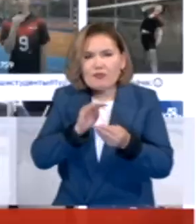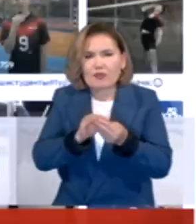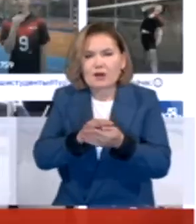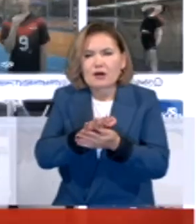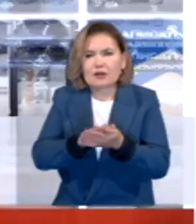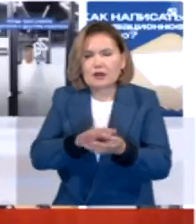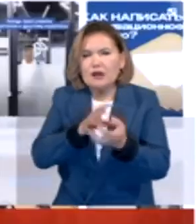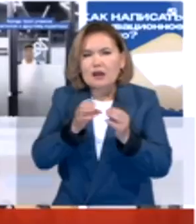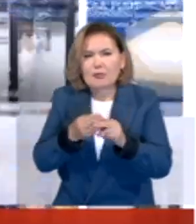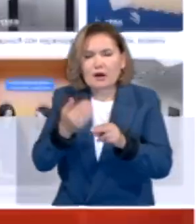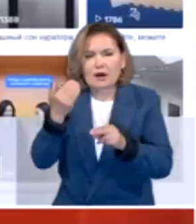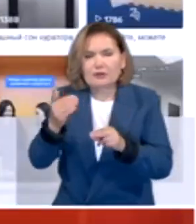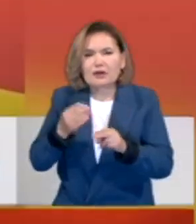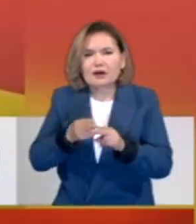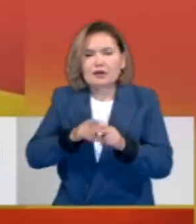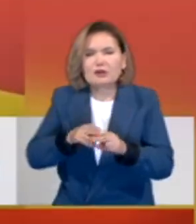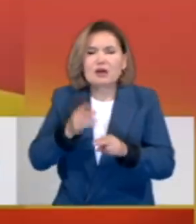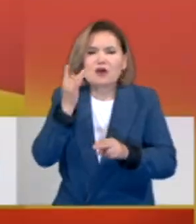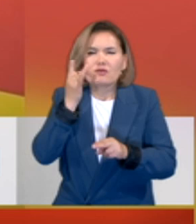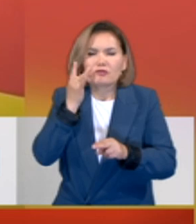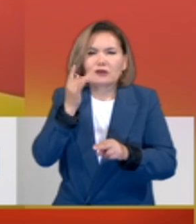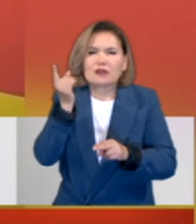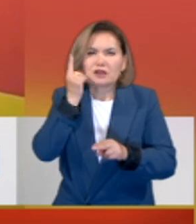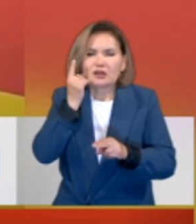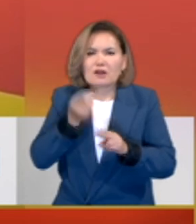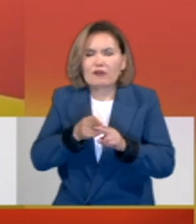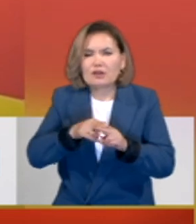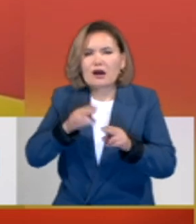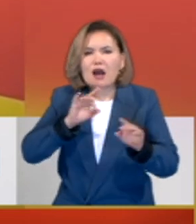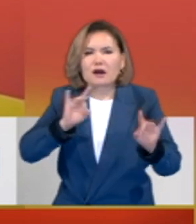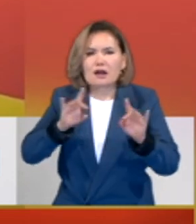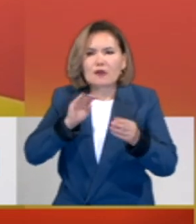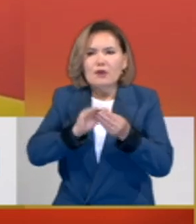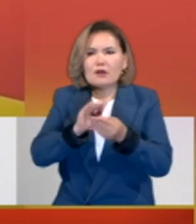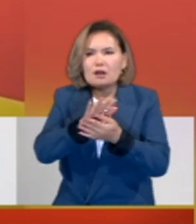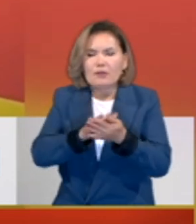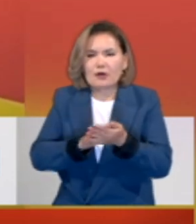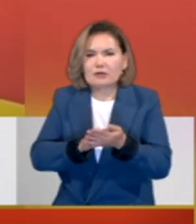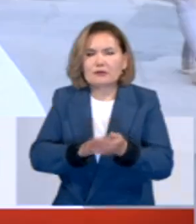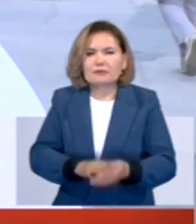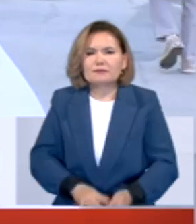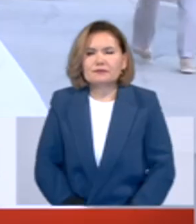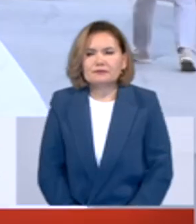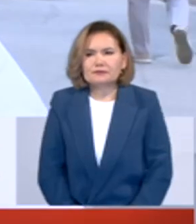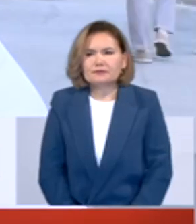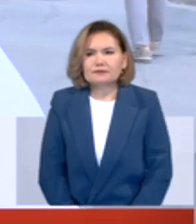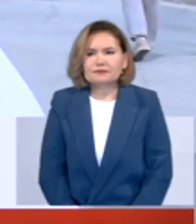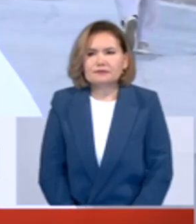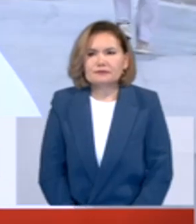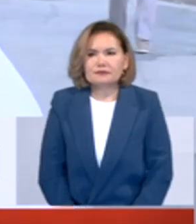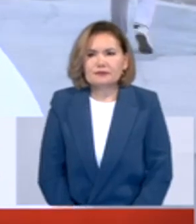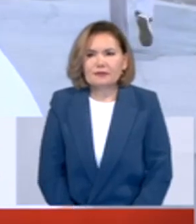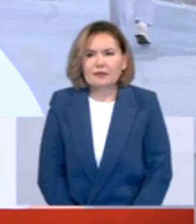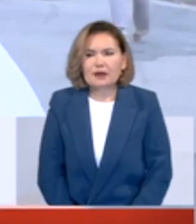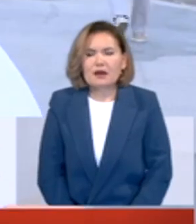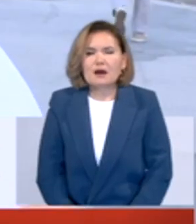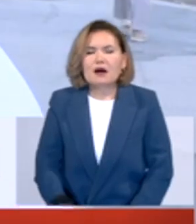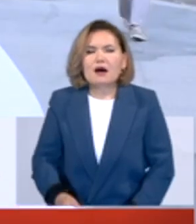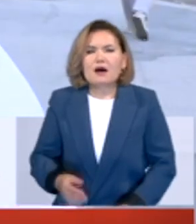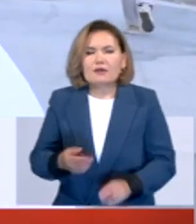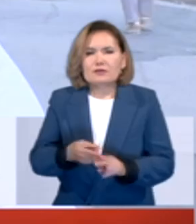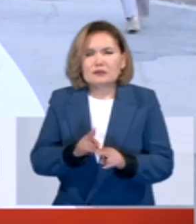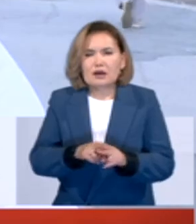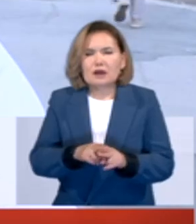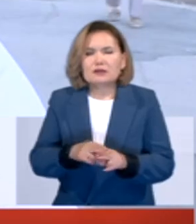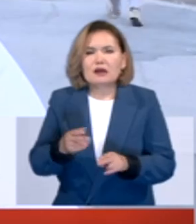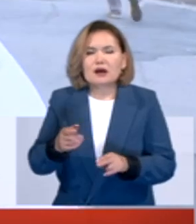жұмыс істеп тұр. Тіпті басы дауға қалса да берге дейін өзге талапкерлерді қабылдауды тоқтатпапты. Балалардың тағдырымен ойнап отыр. Себебі ұбт-ға